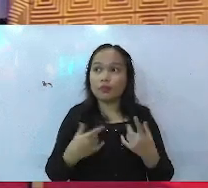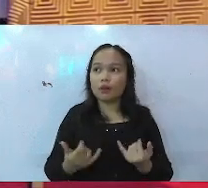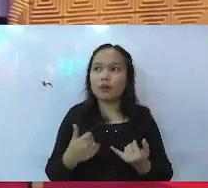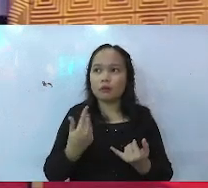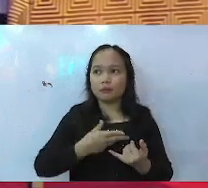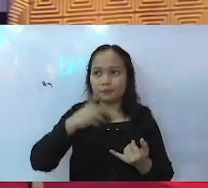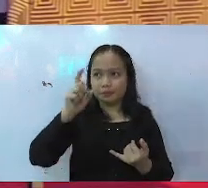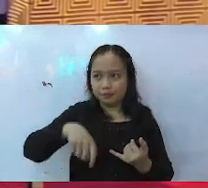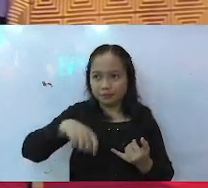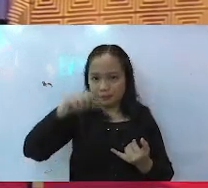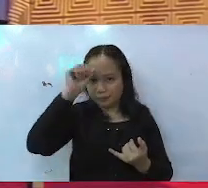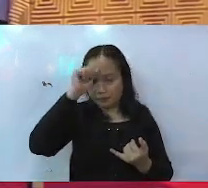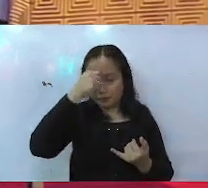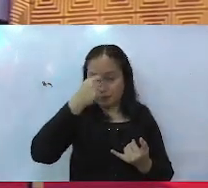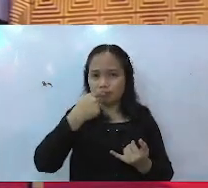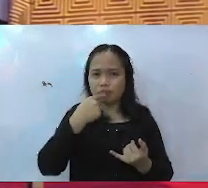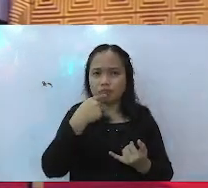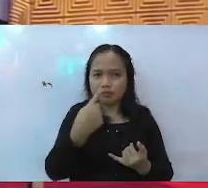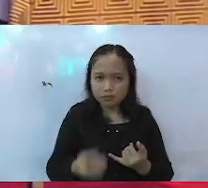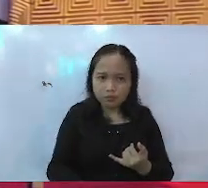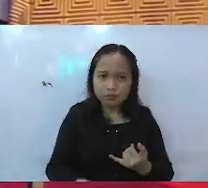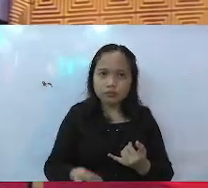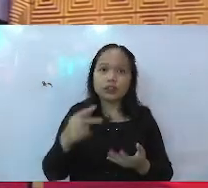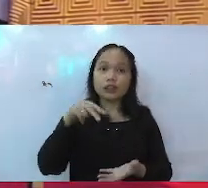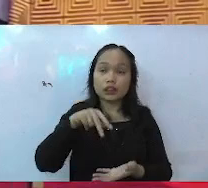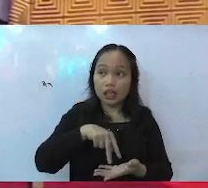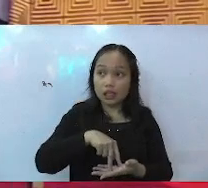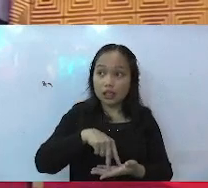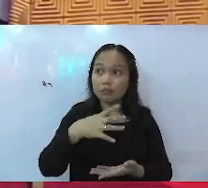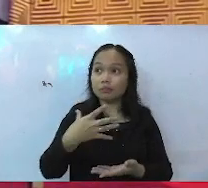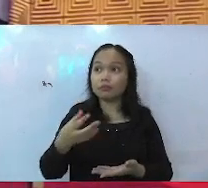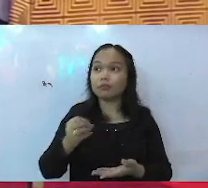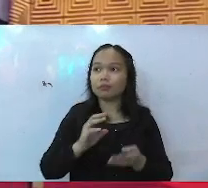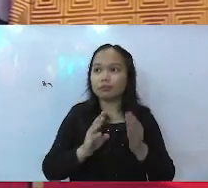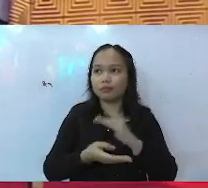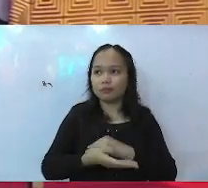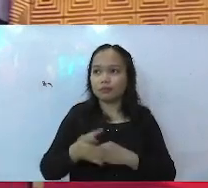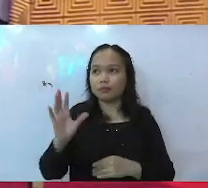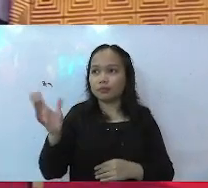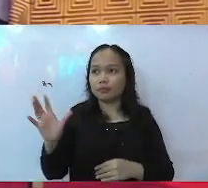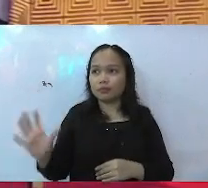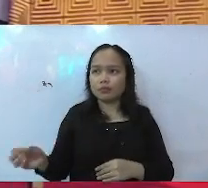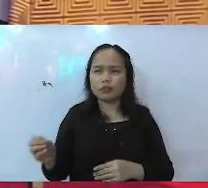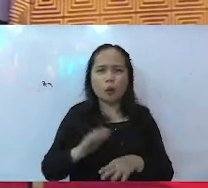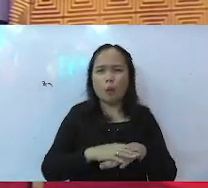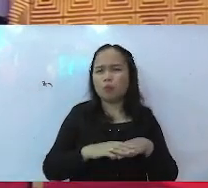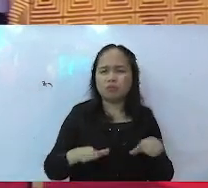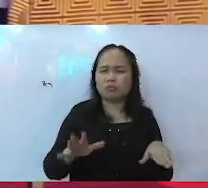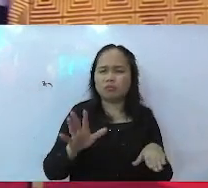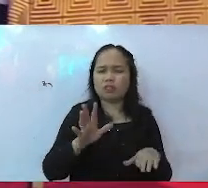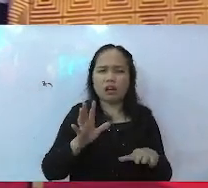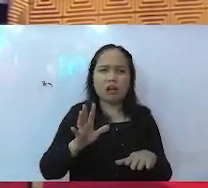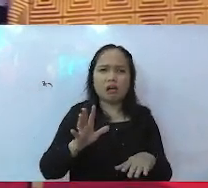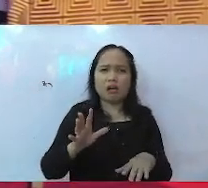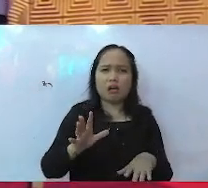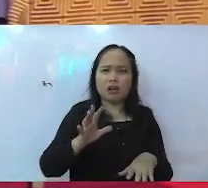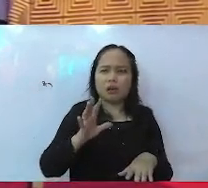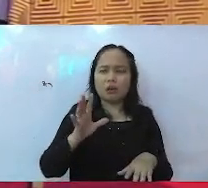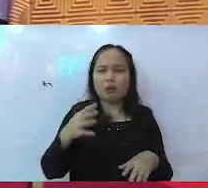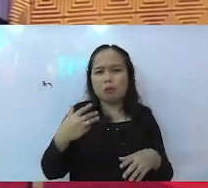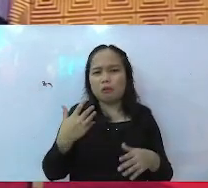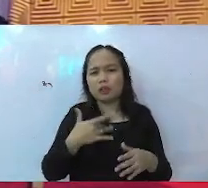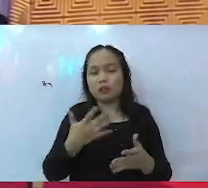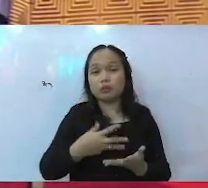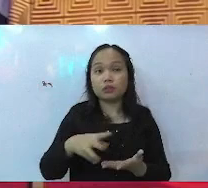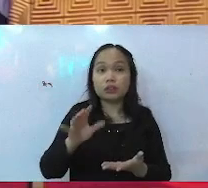isipan niyo ito put this in your mind stand up and stand out Hwag kayo manghinayang manindigan your labor is